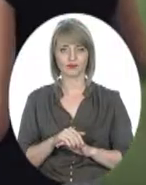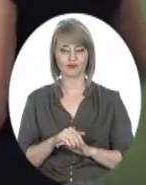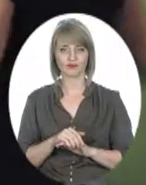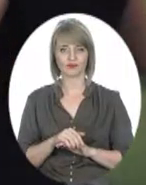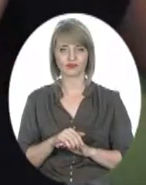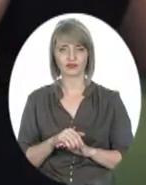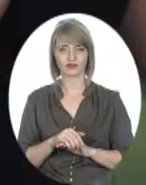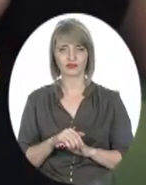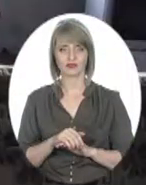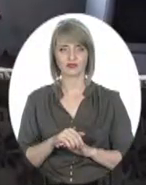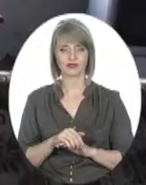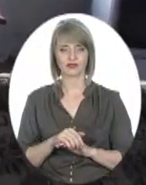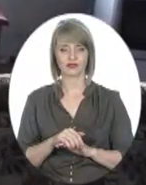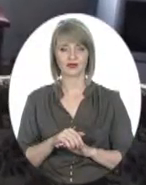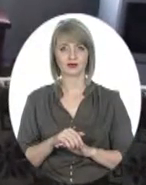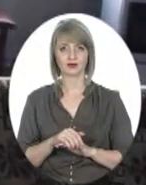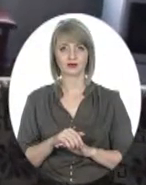3 медали всего.